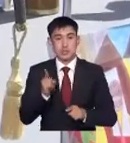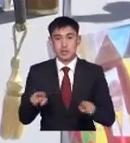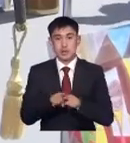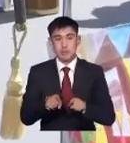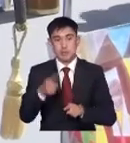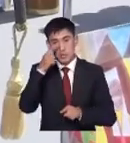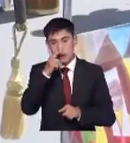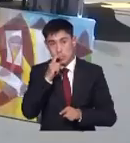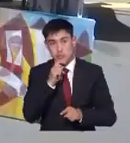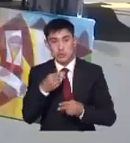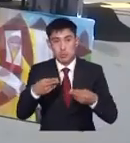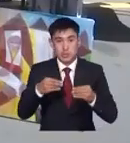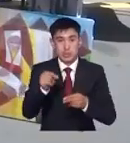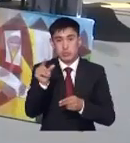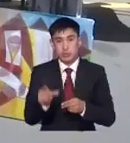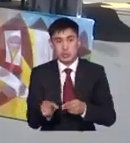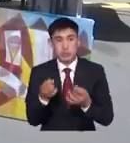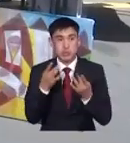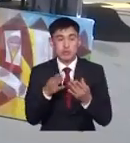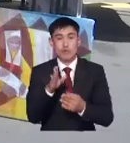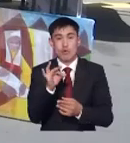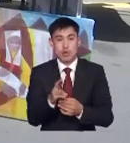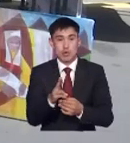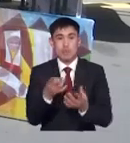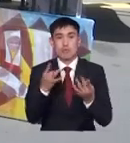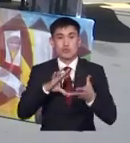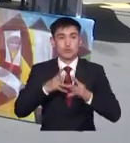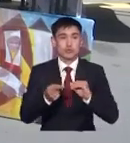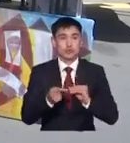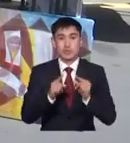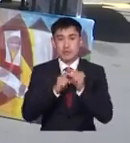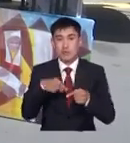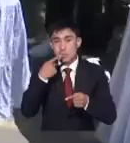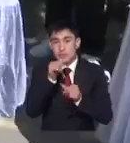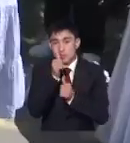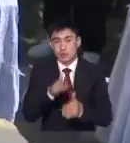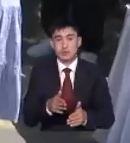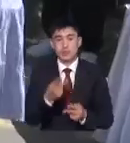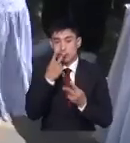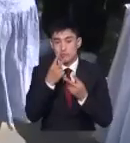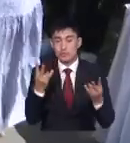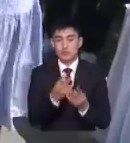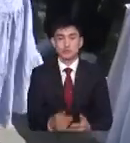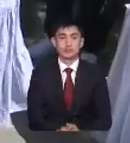не поймешь, что это пластиковые бутылки и просто войлок. В общем, словами не перестать.